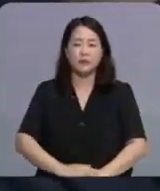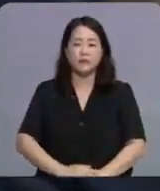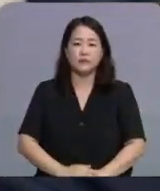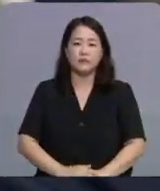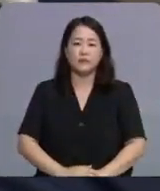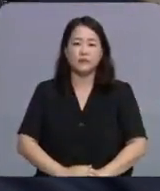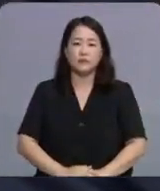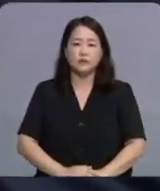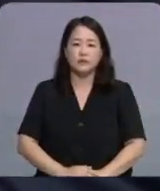적입니다